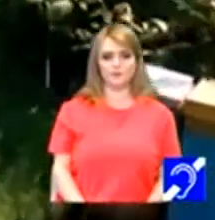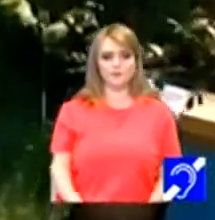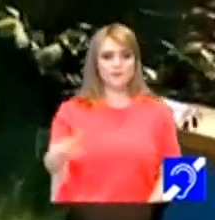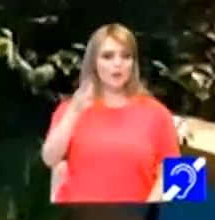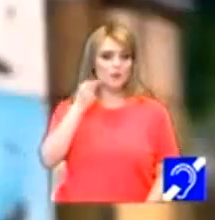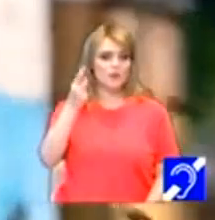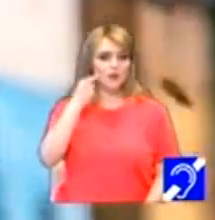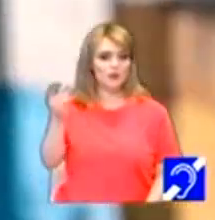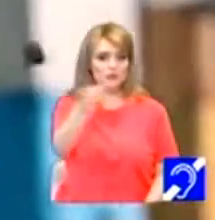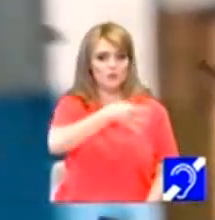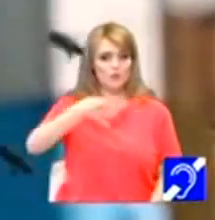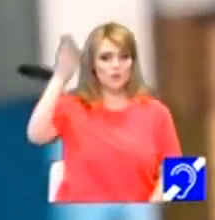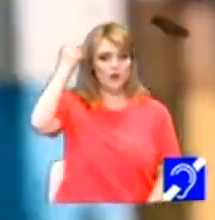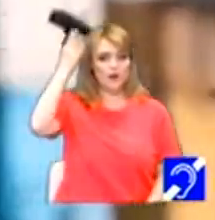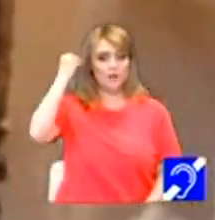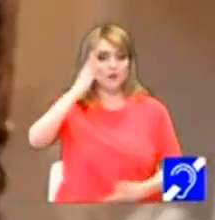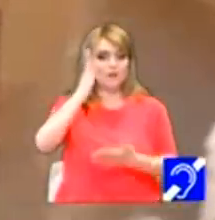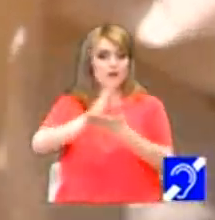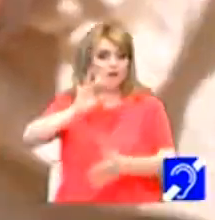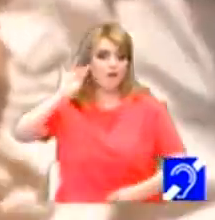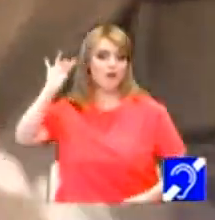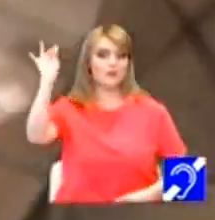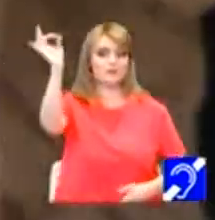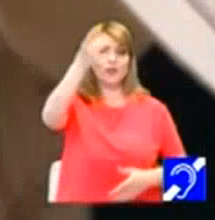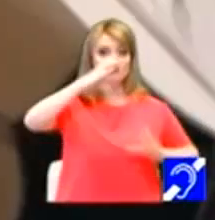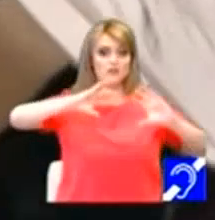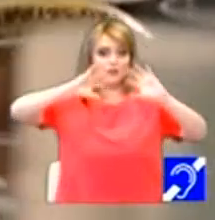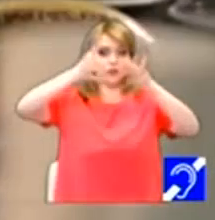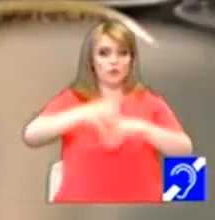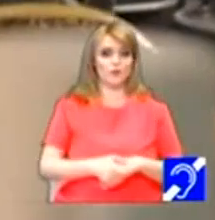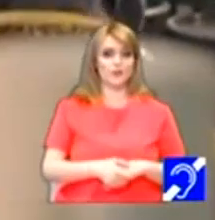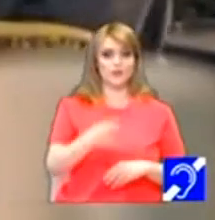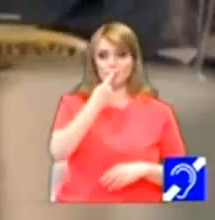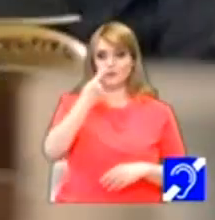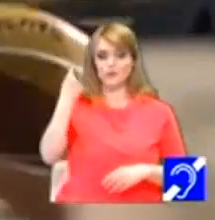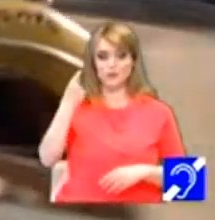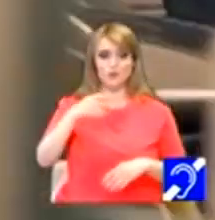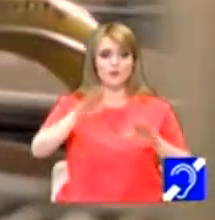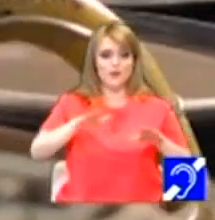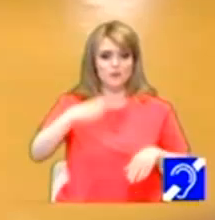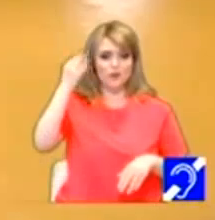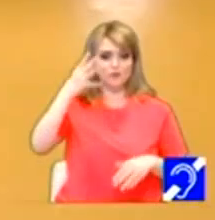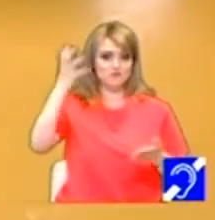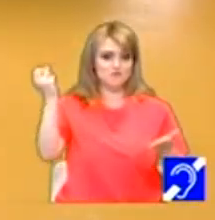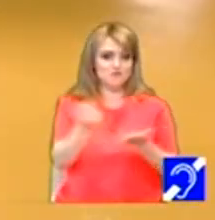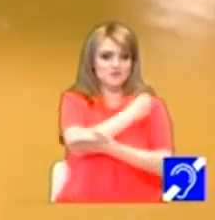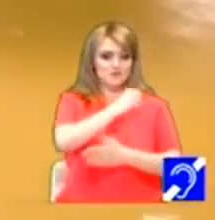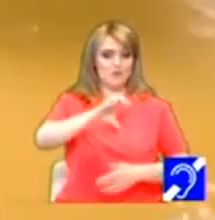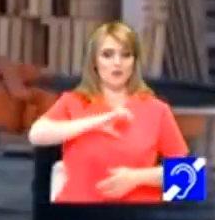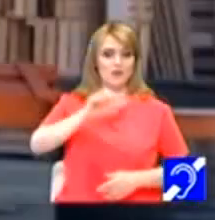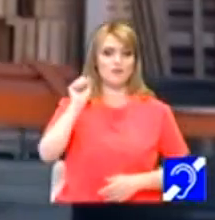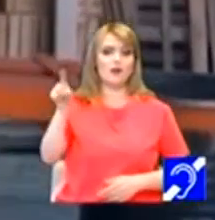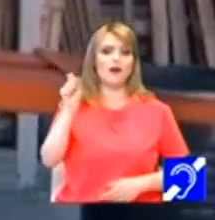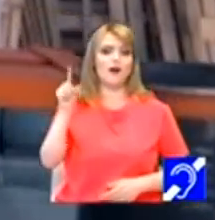Mierea din Republica Moldova a căpătat renume peste tot în lume. Recent, doi producători autohtoni au obținut medalii de aur, argint și bronz la